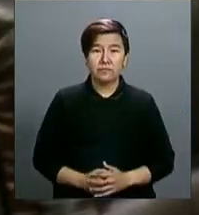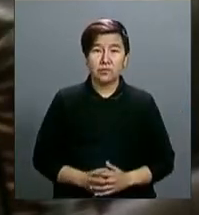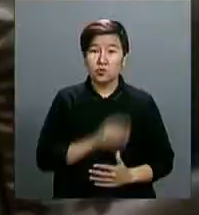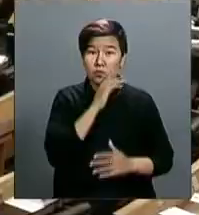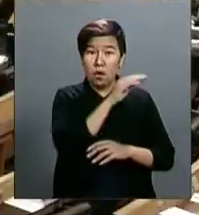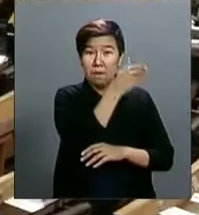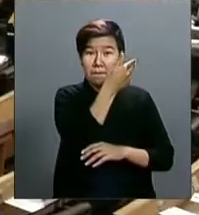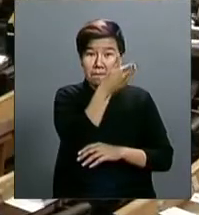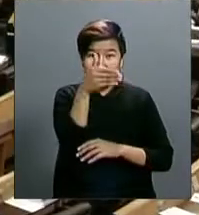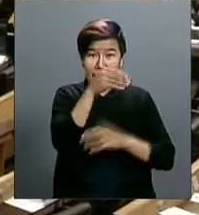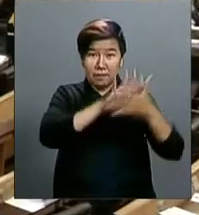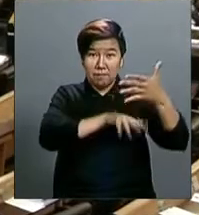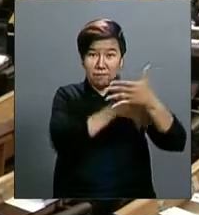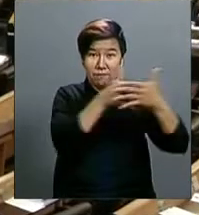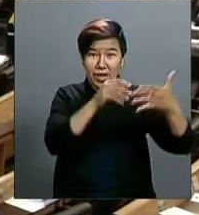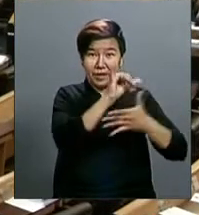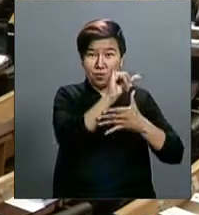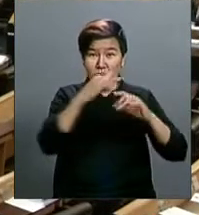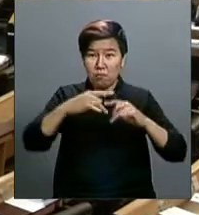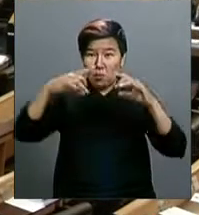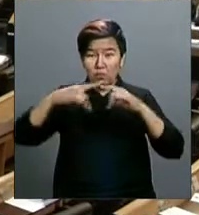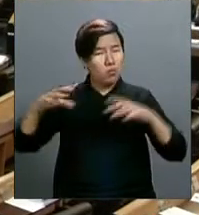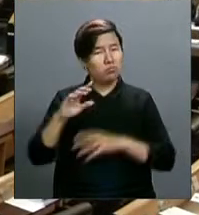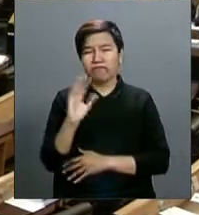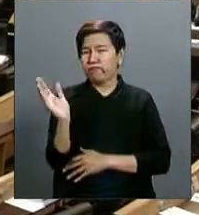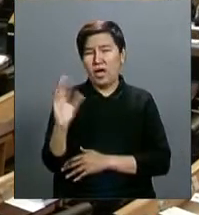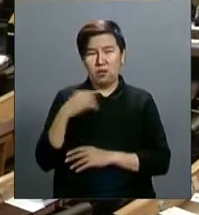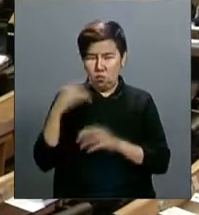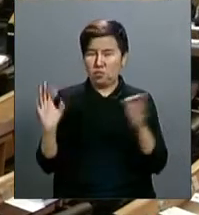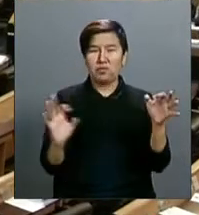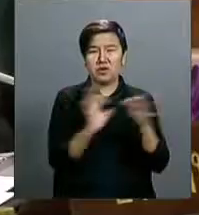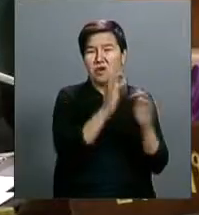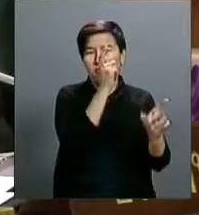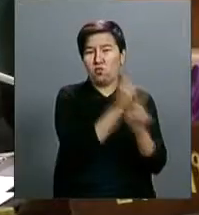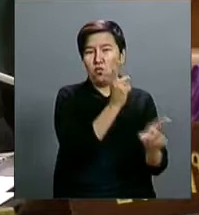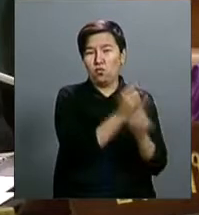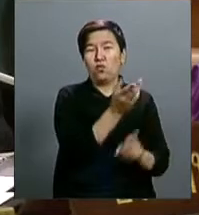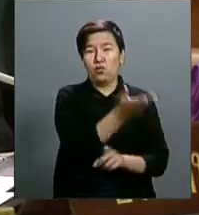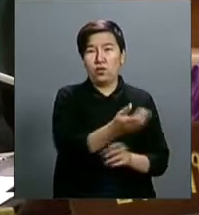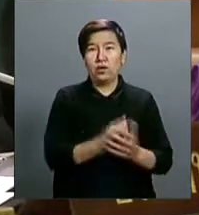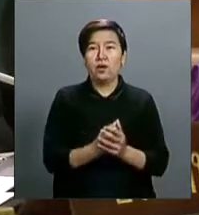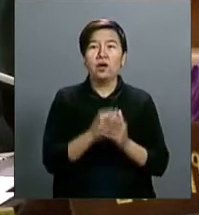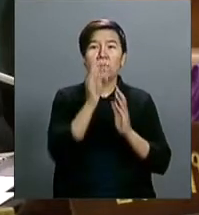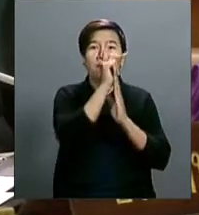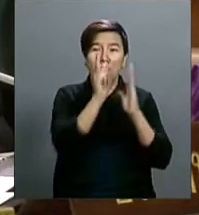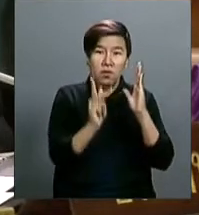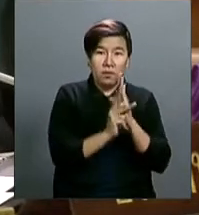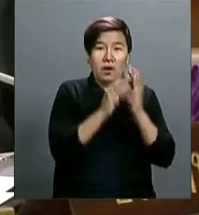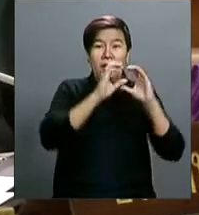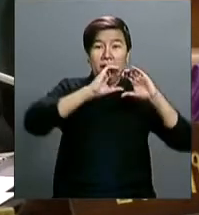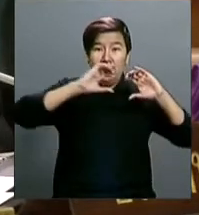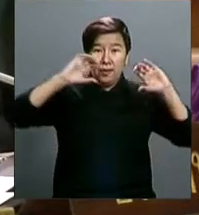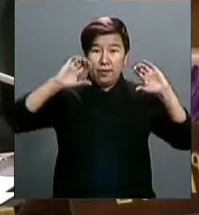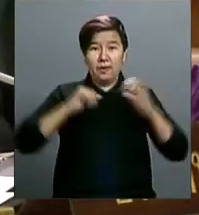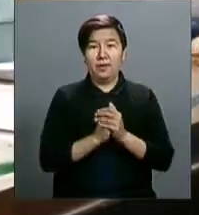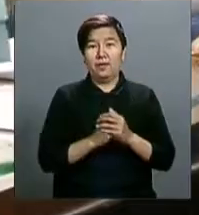าติกำหนด ยุทธศาสตร์ชาติมีข้อผูกพันกับแผนงานของรัฐและกฎหมายอื่นๆตามที่รองนายกวิษ